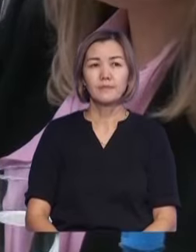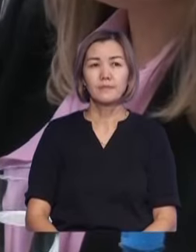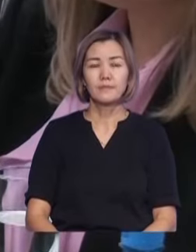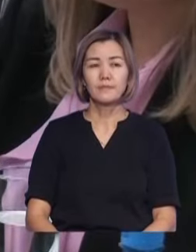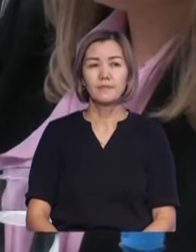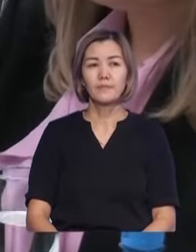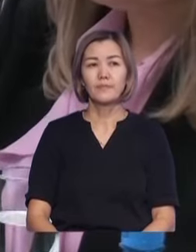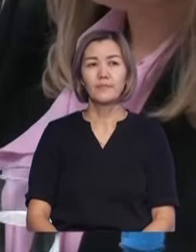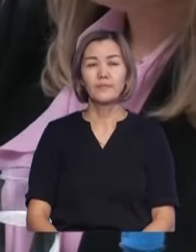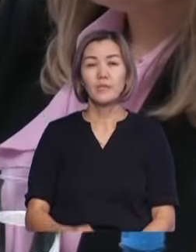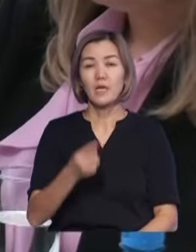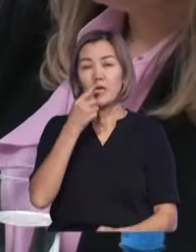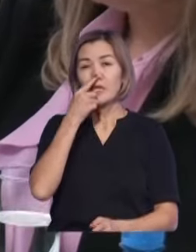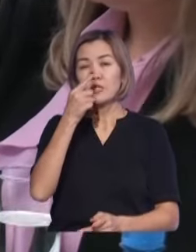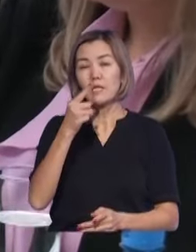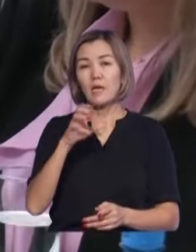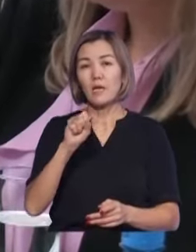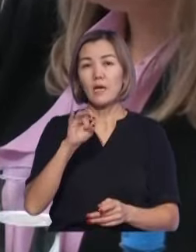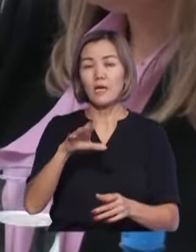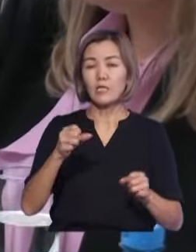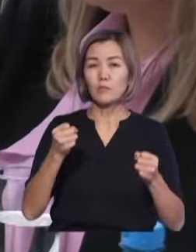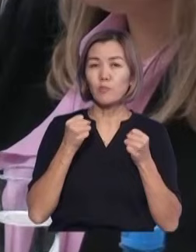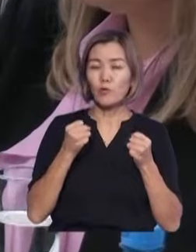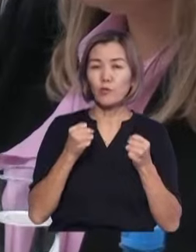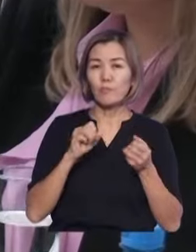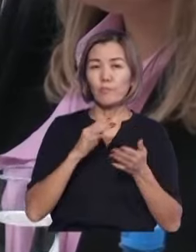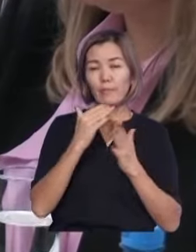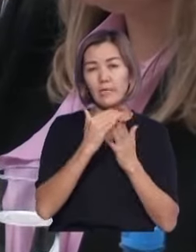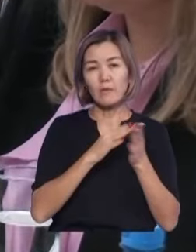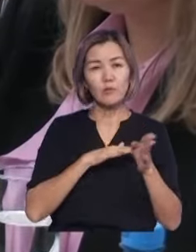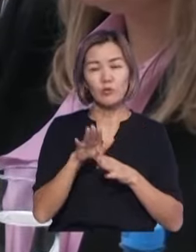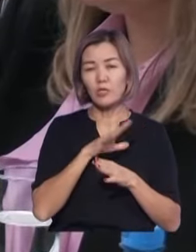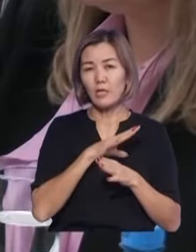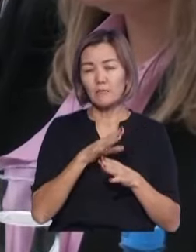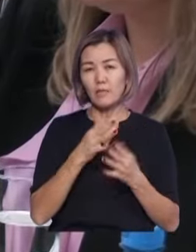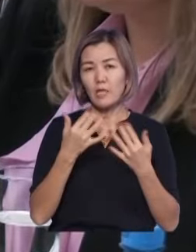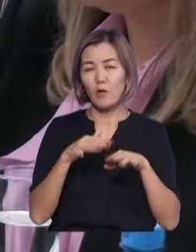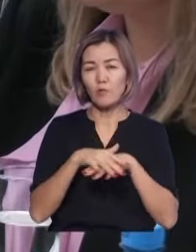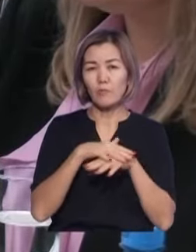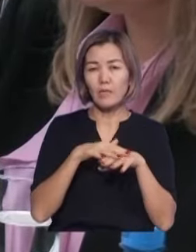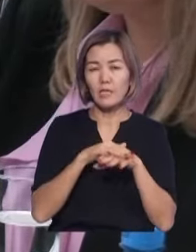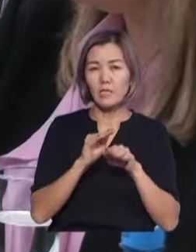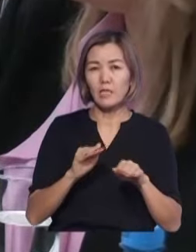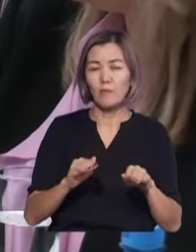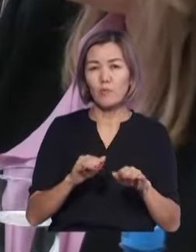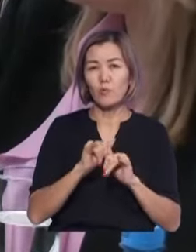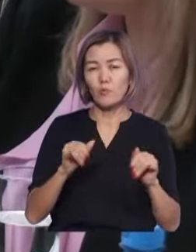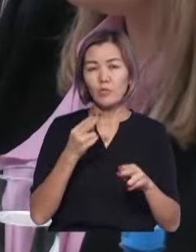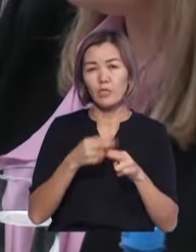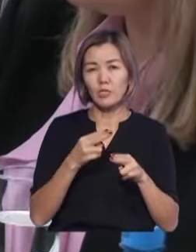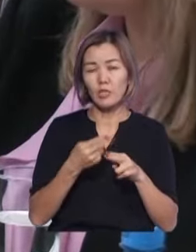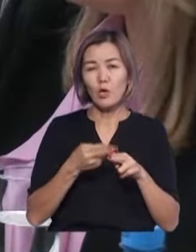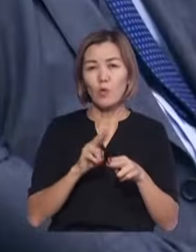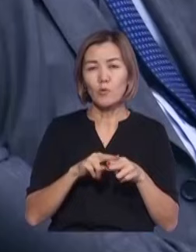Шалғай орналасқан жерлерде арт спорт бағдарламасы жүзеге аспайды. Бұл елді мекенде тұратын балалардың дамуын тежейді. Осы